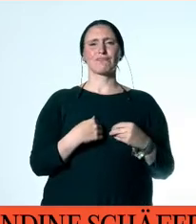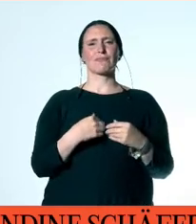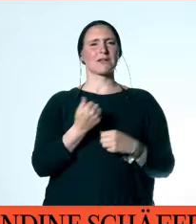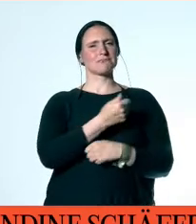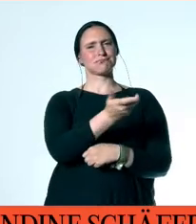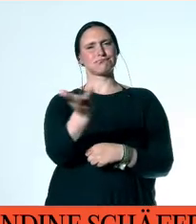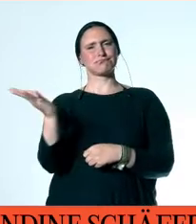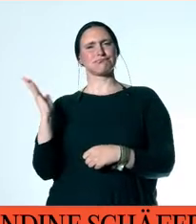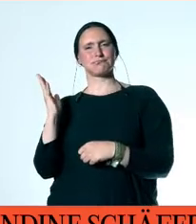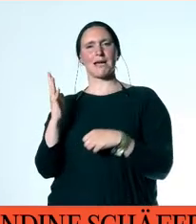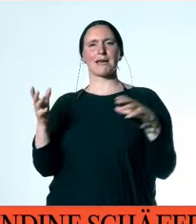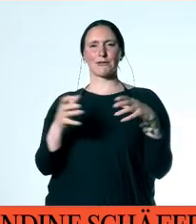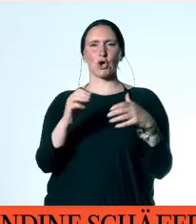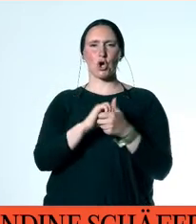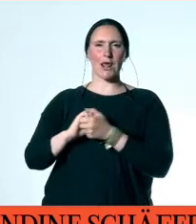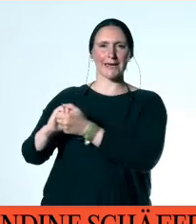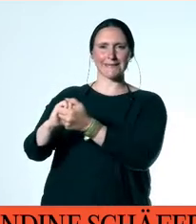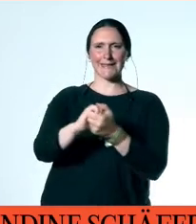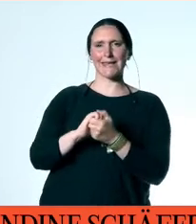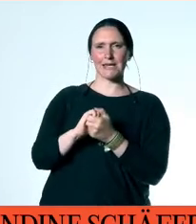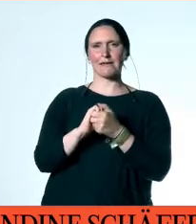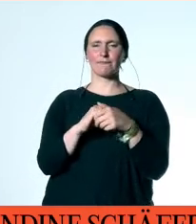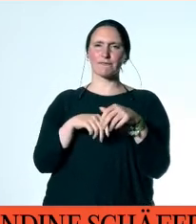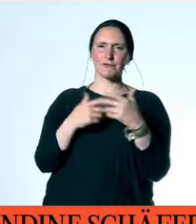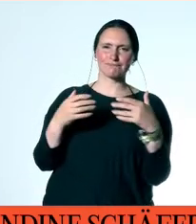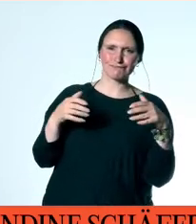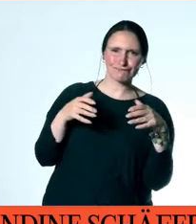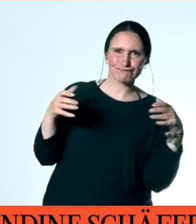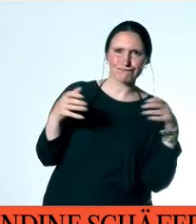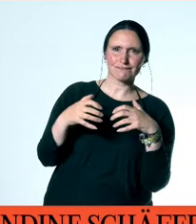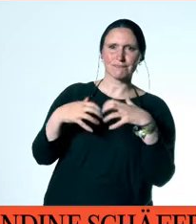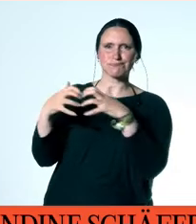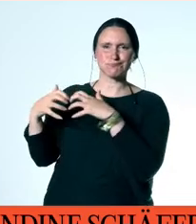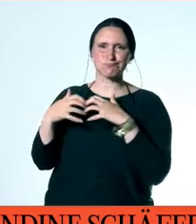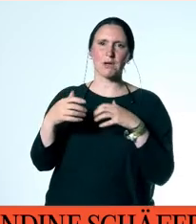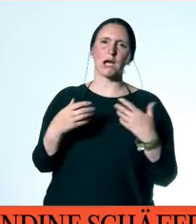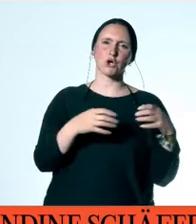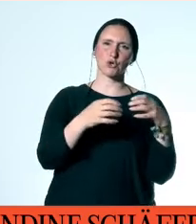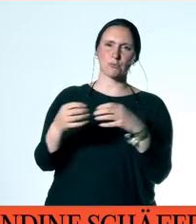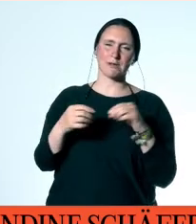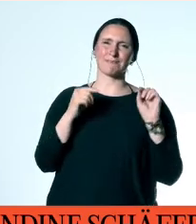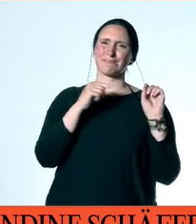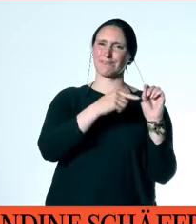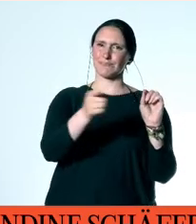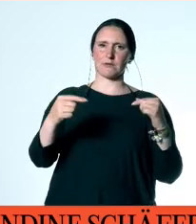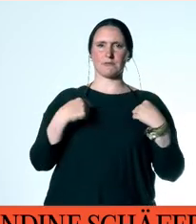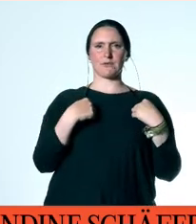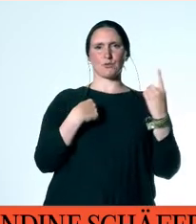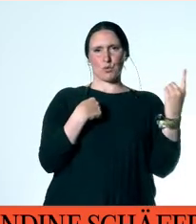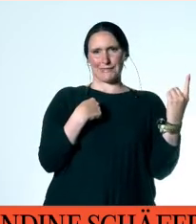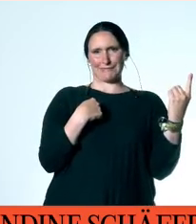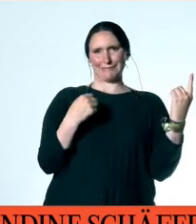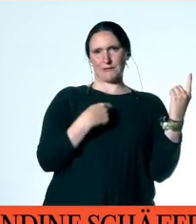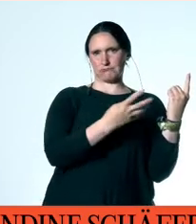ihr wisst, dass Más Arte, Más Acción eine von vielen Initiativen ist, die in Kassel